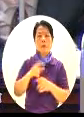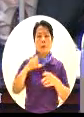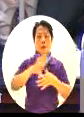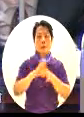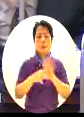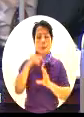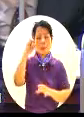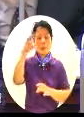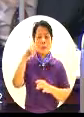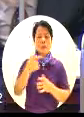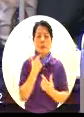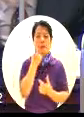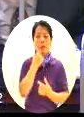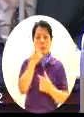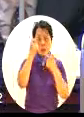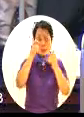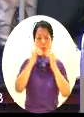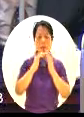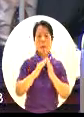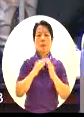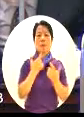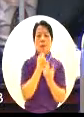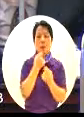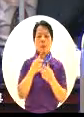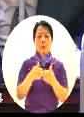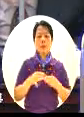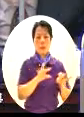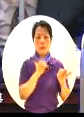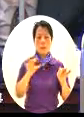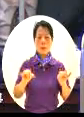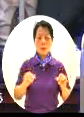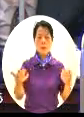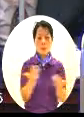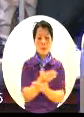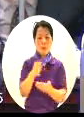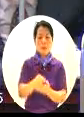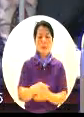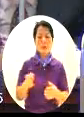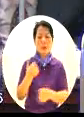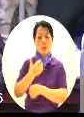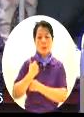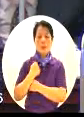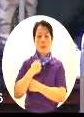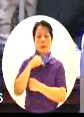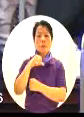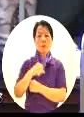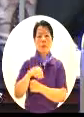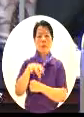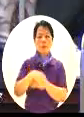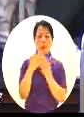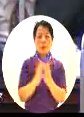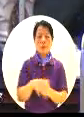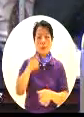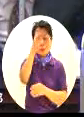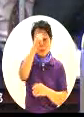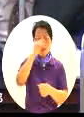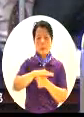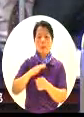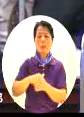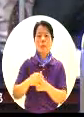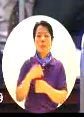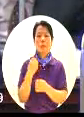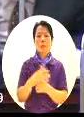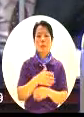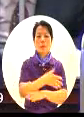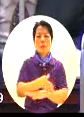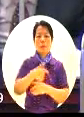以地易地来跟金方做一些讨论。柯文丹的黄埔新村，我们有很多过